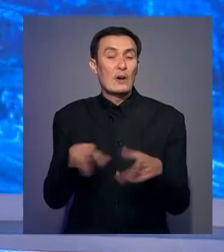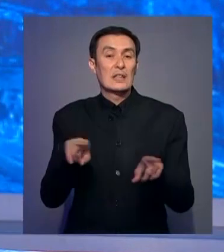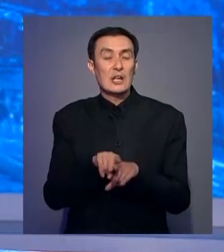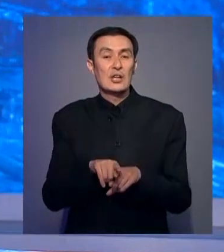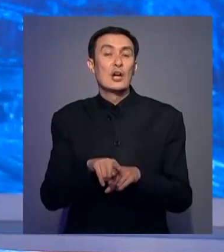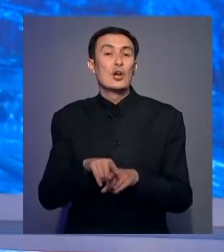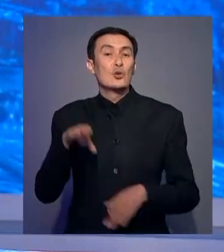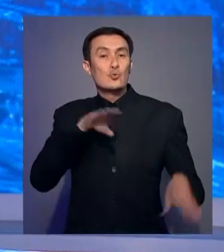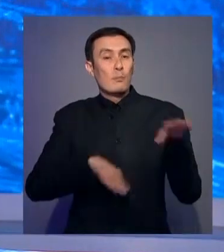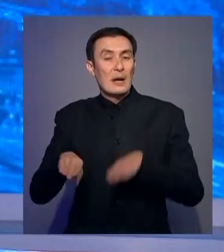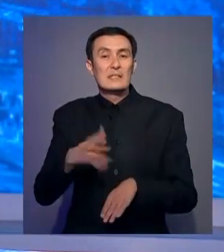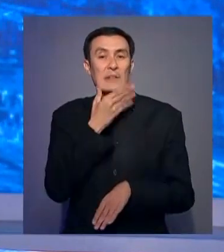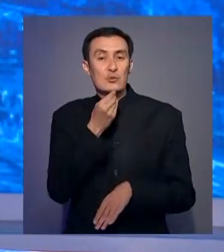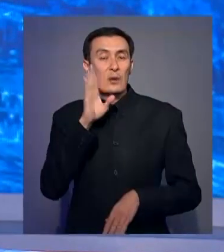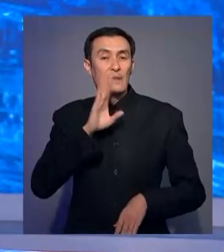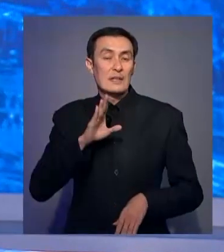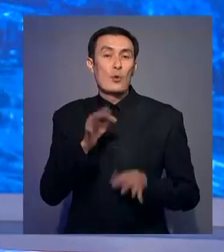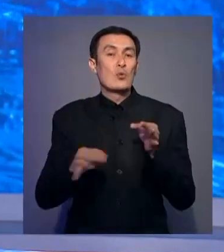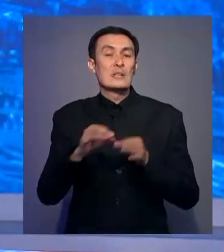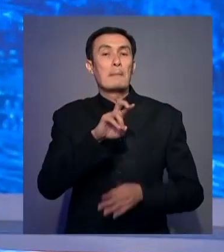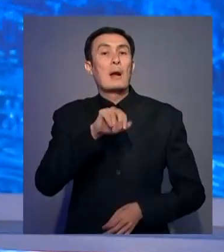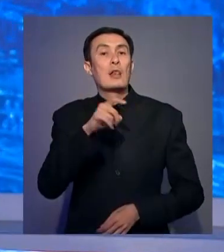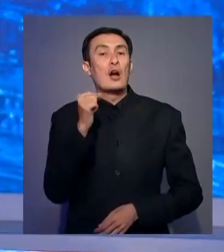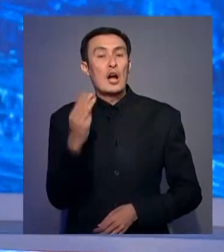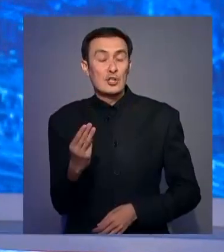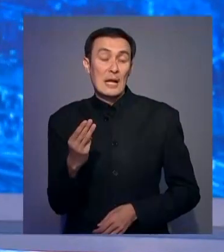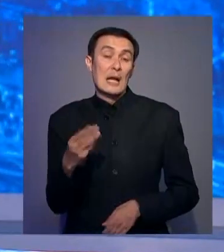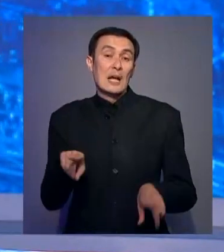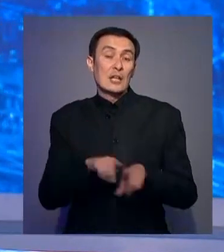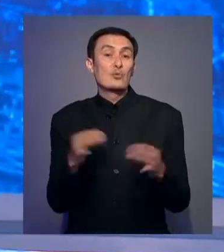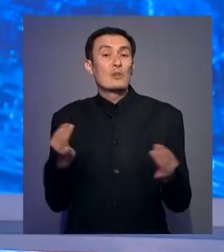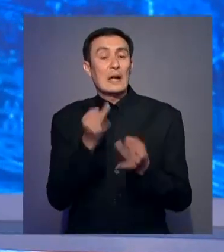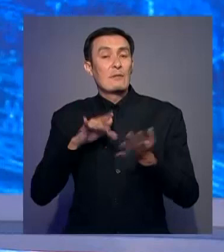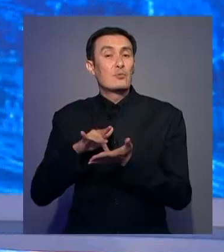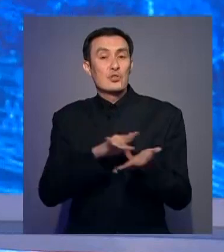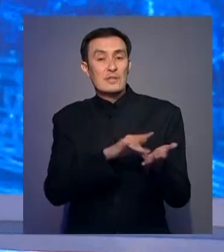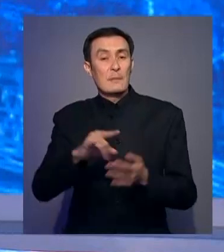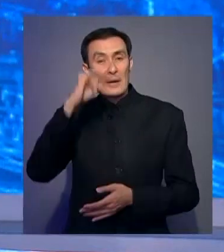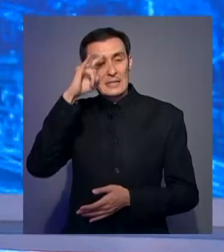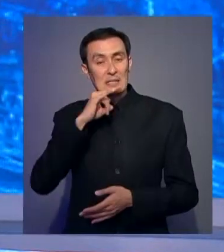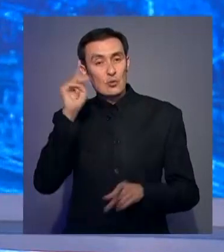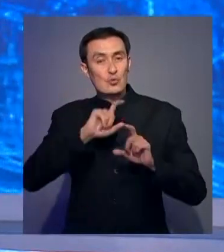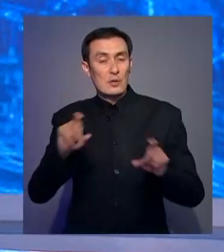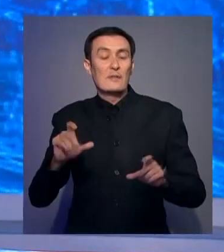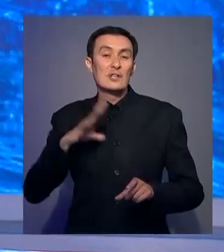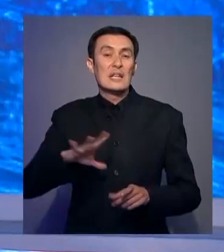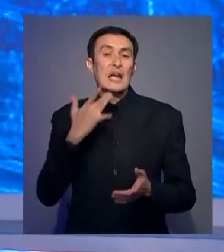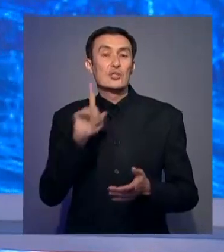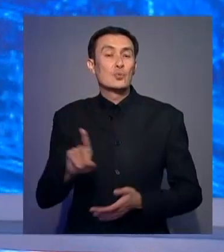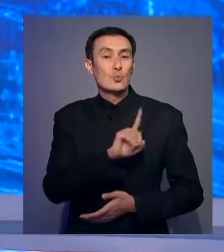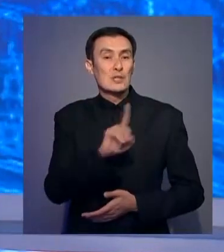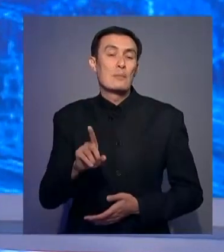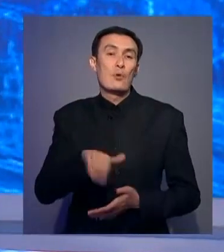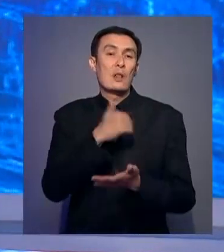и искупаться в лазурной воде озера Балхаш. Помимо увлекательного путешествия по стране, школьников ждала экскурсия